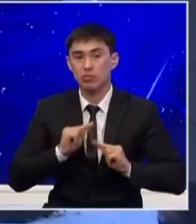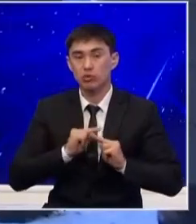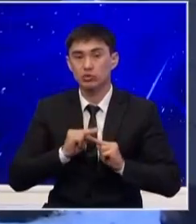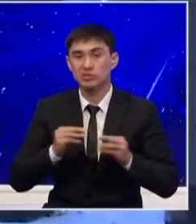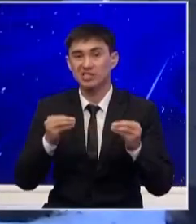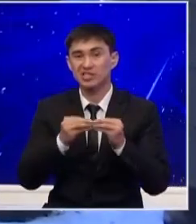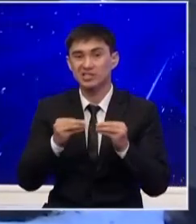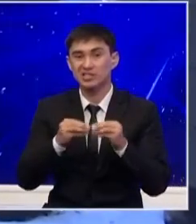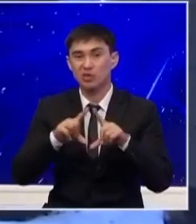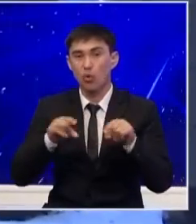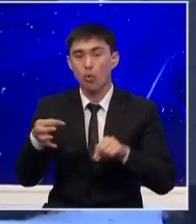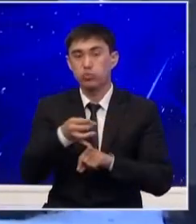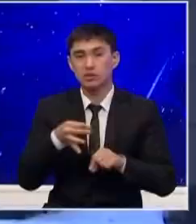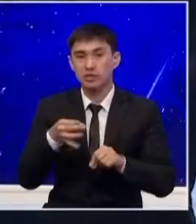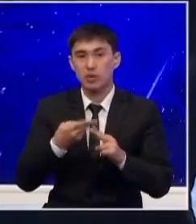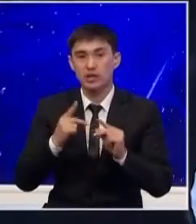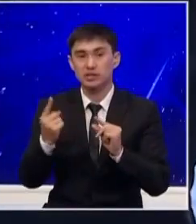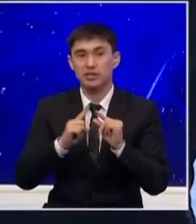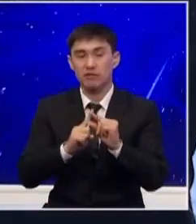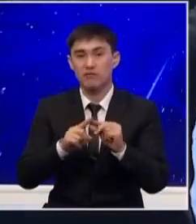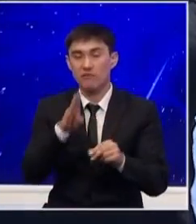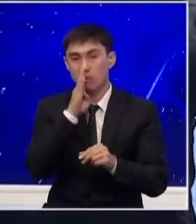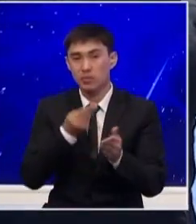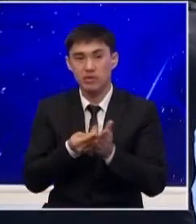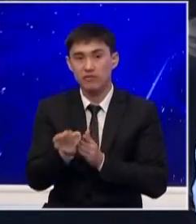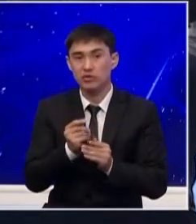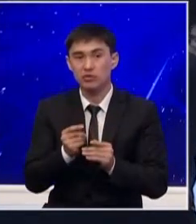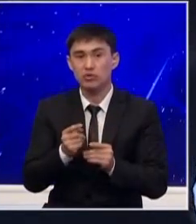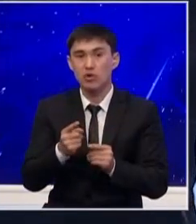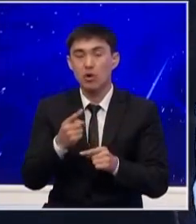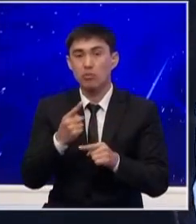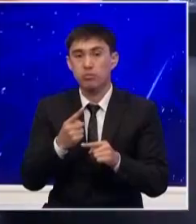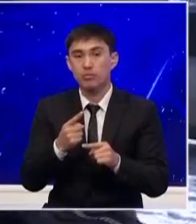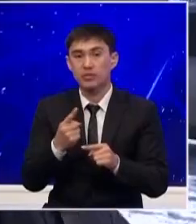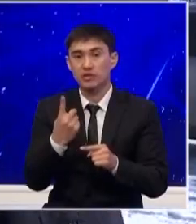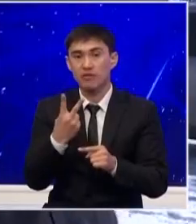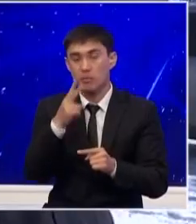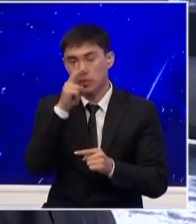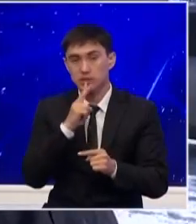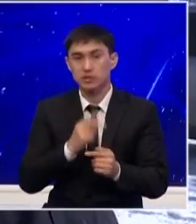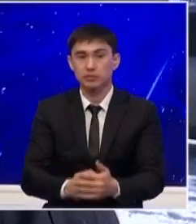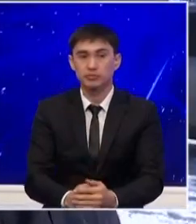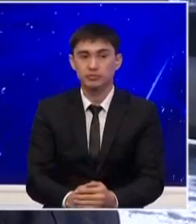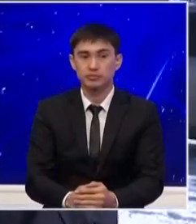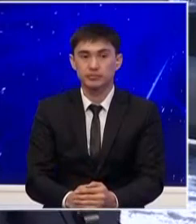на 10 станциях области. По их словам, зарплату им не выдают уже полтора месяца.